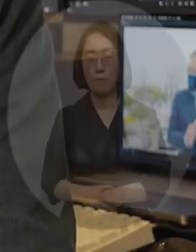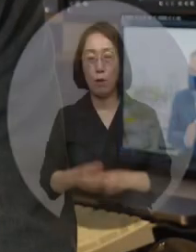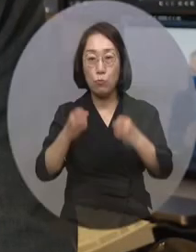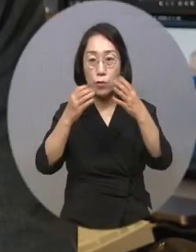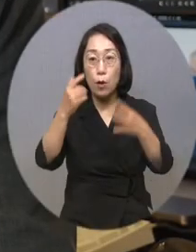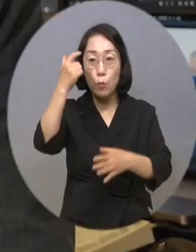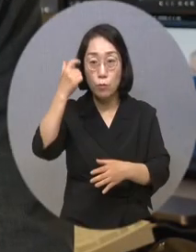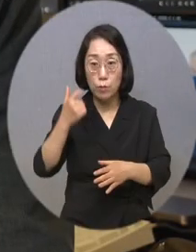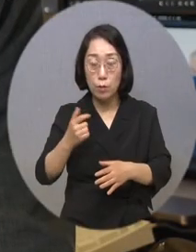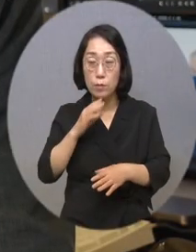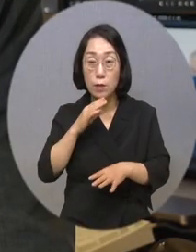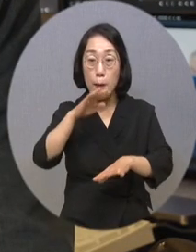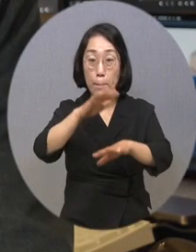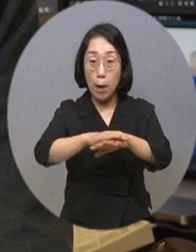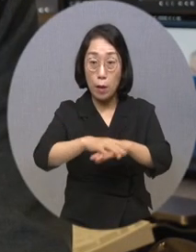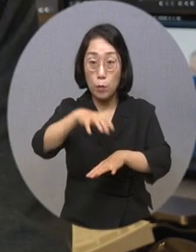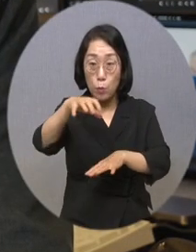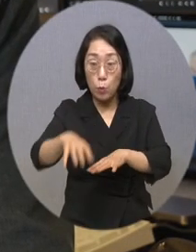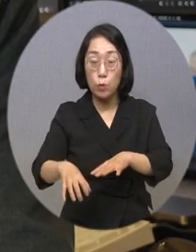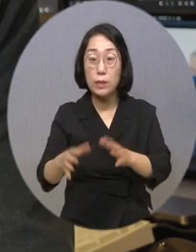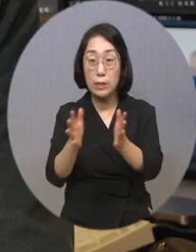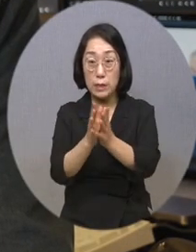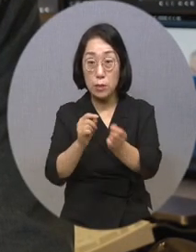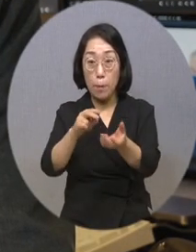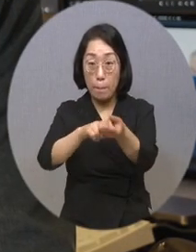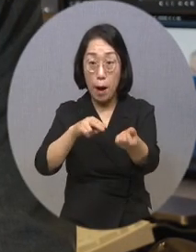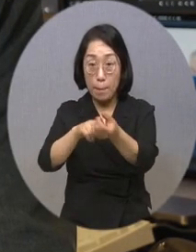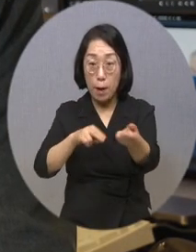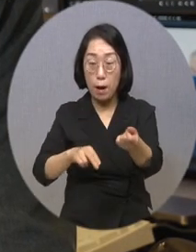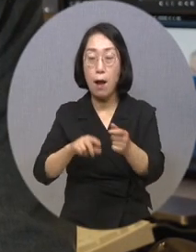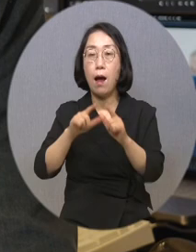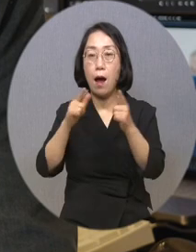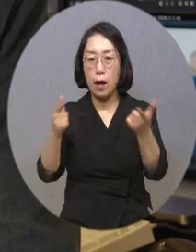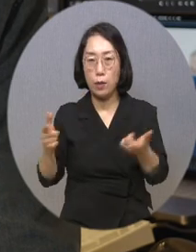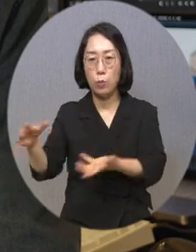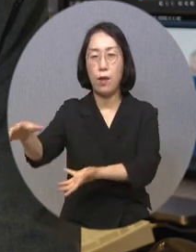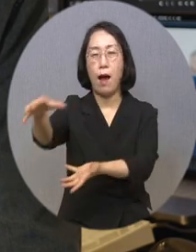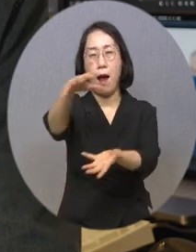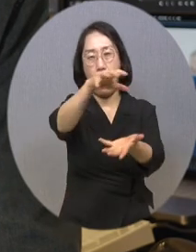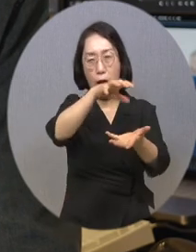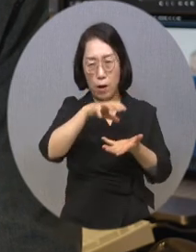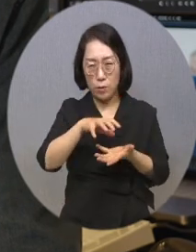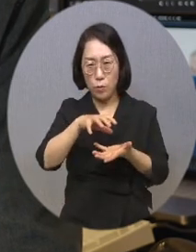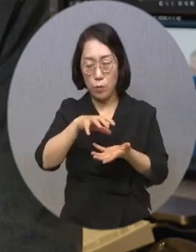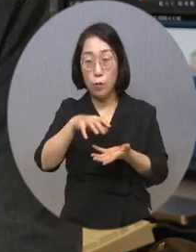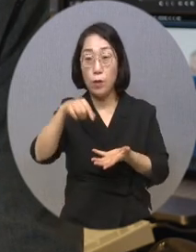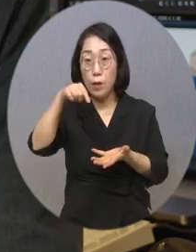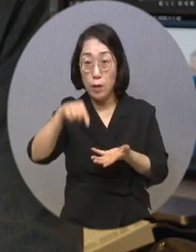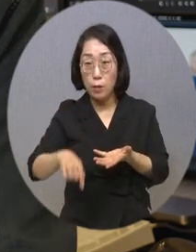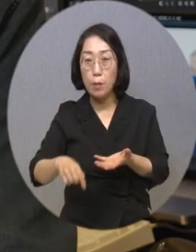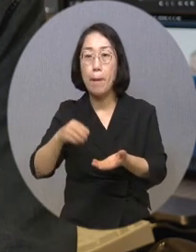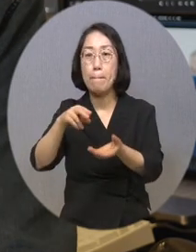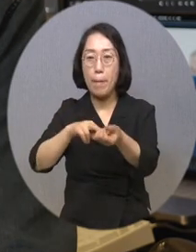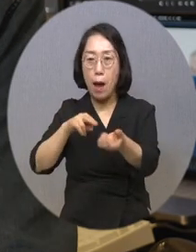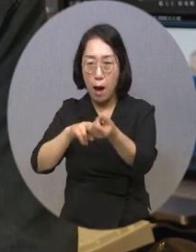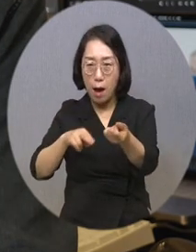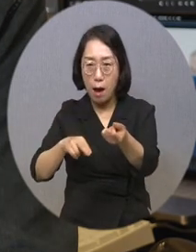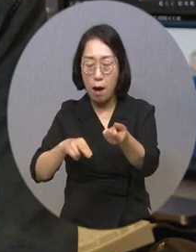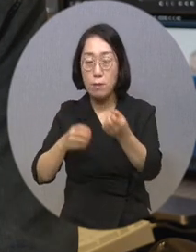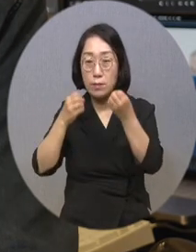새롭긴 하더라고요. 전 사실 농가에서 다 직접 파는 건 줄 알았는데 그게 아니라 농가에서 이걸 사와서 후가공을 통해서 판다는 게 좀 새롭긴 했습니다.